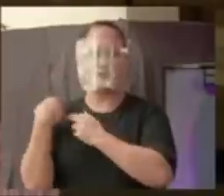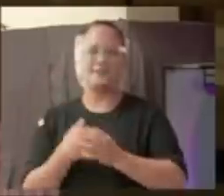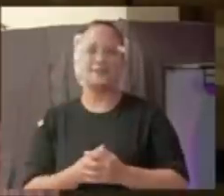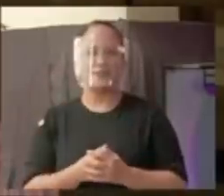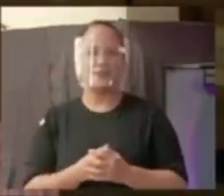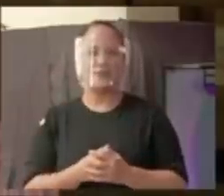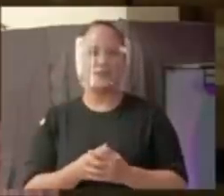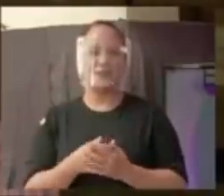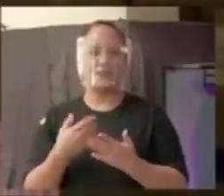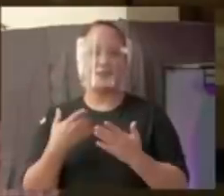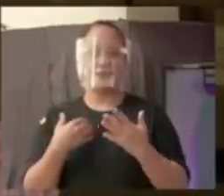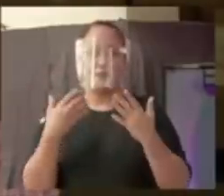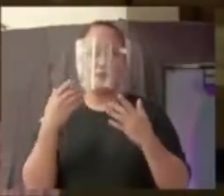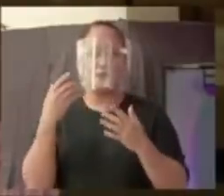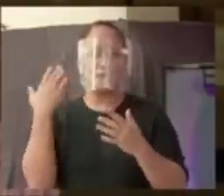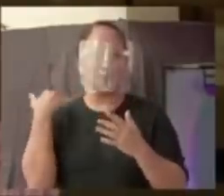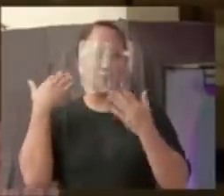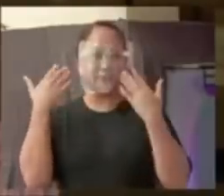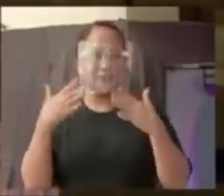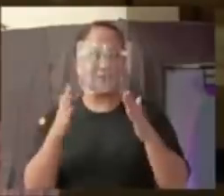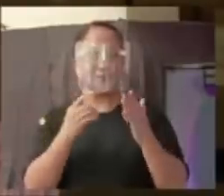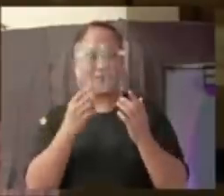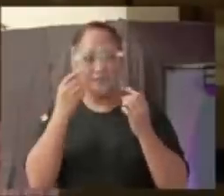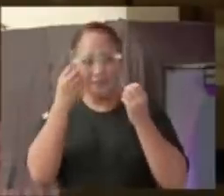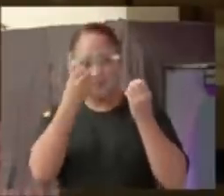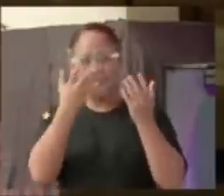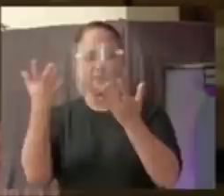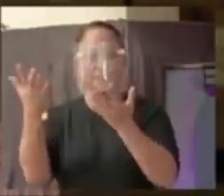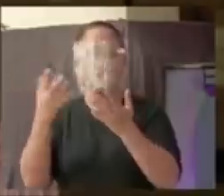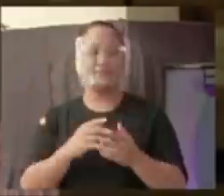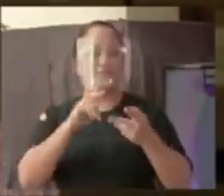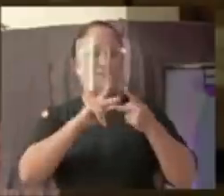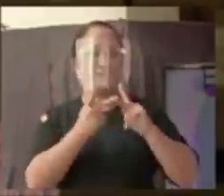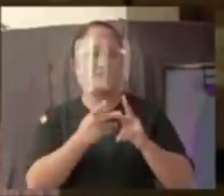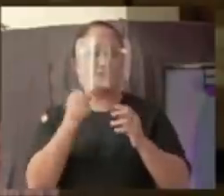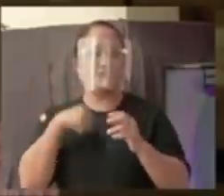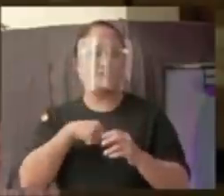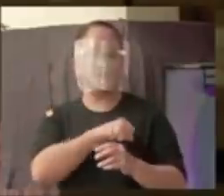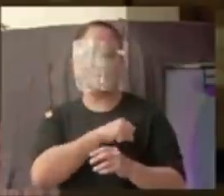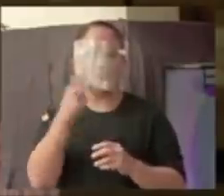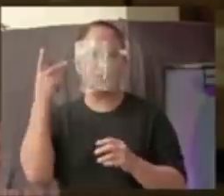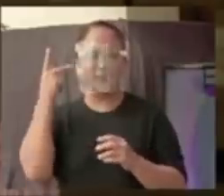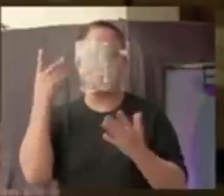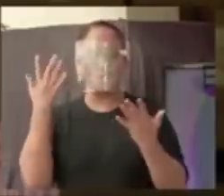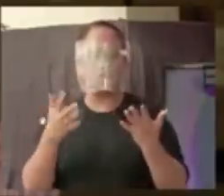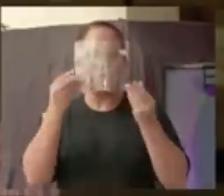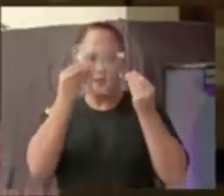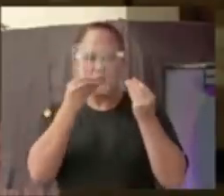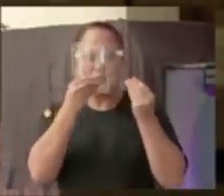Noon ding araw na inihain natin si Senator Kiko bilang ating katandem, binanggit ko ang